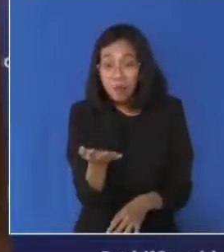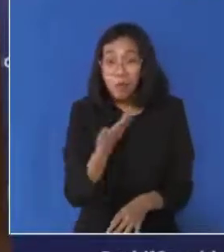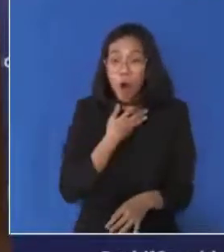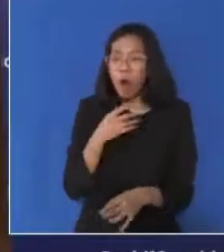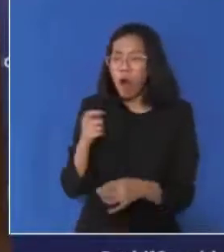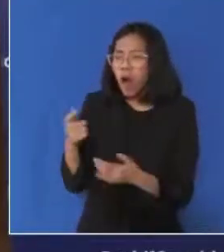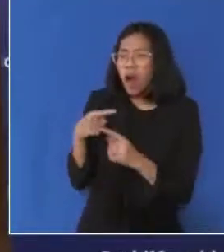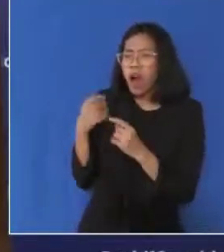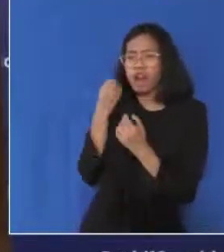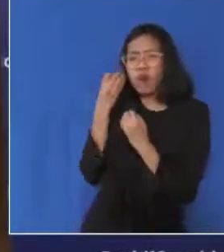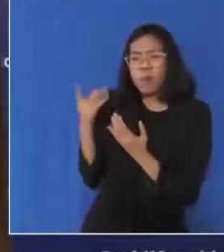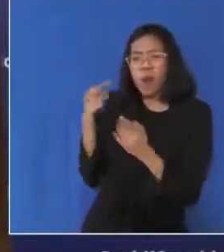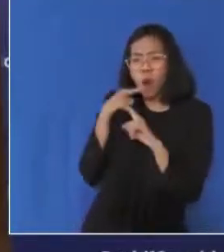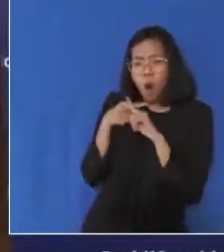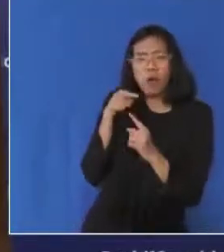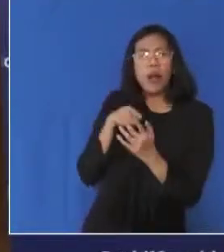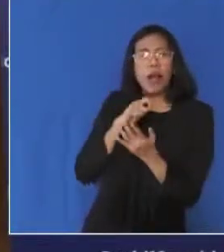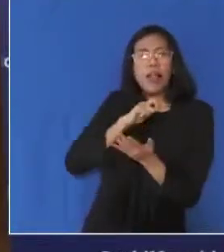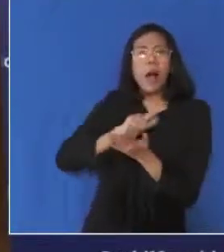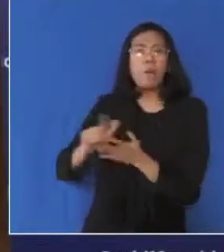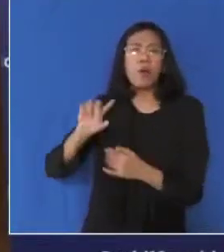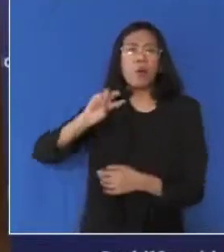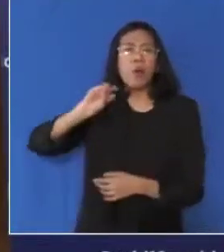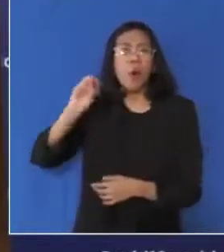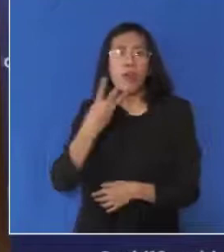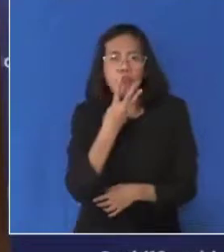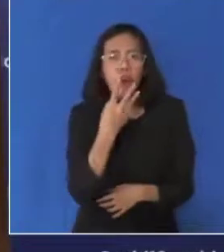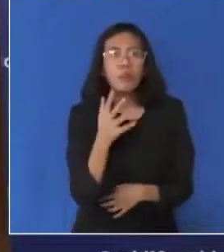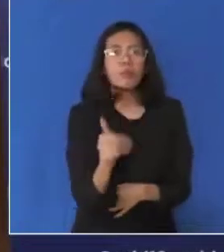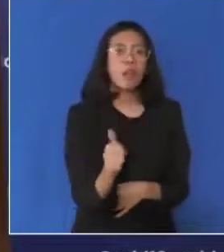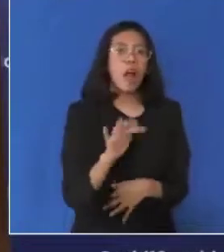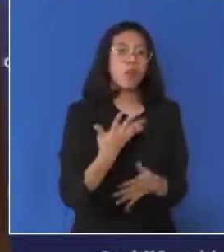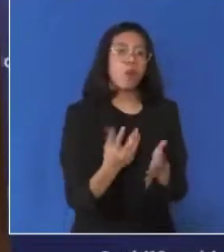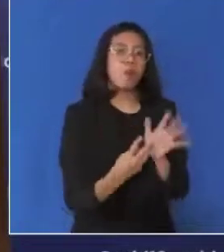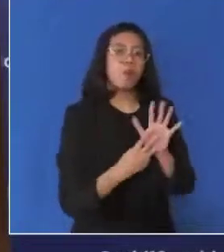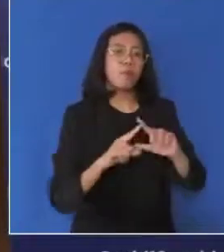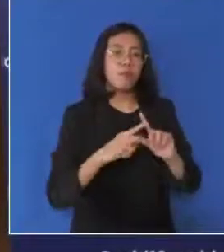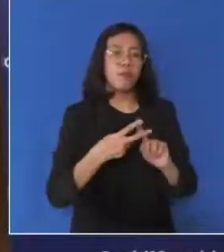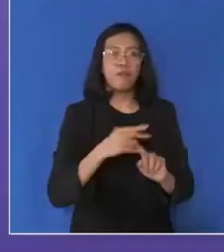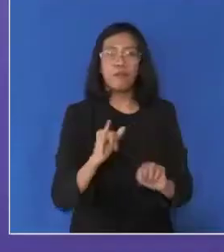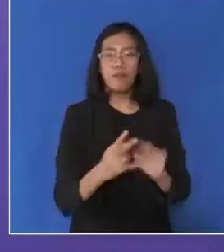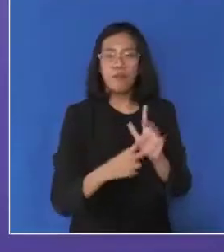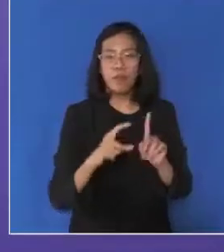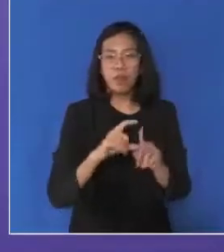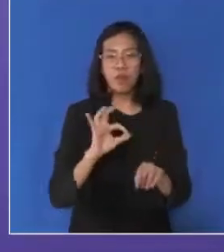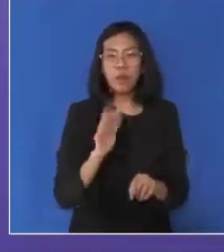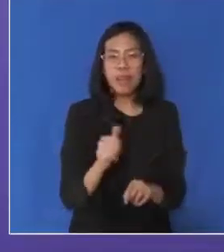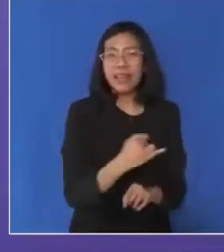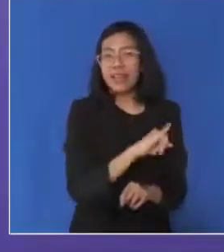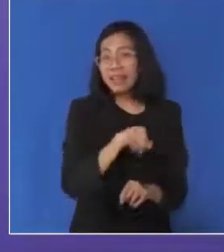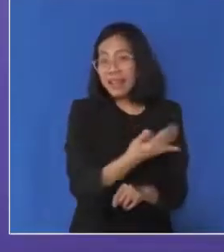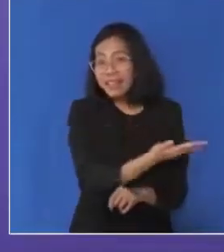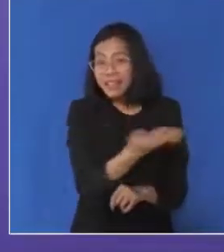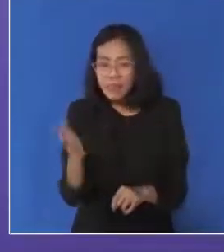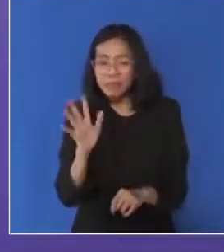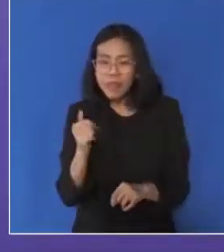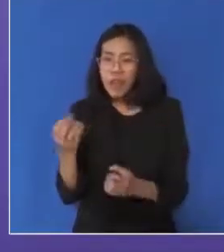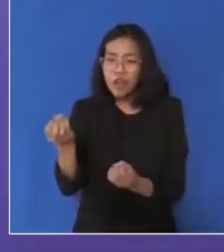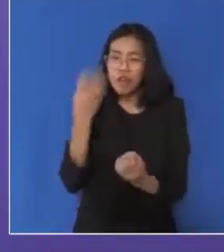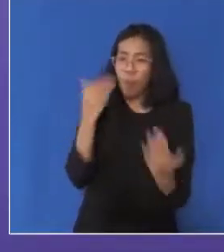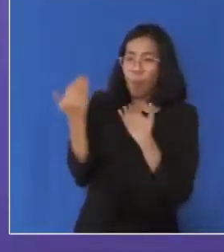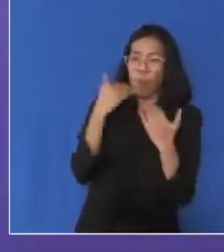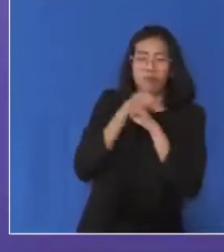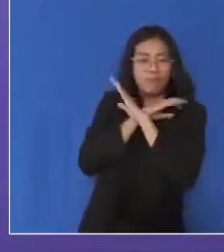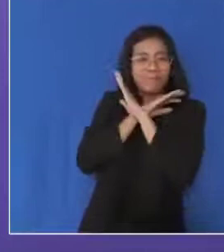aduankonten bisa melalui kominfo atau melalui mavindo juga sama jadi kita sama-sama berperan nemas untuk memerangi hoax dan